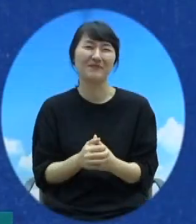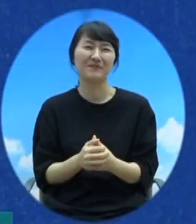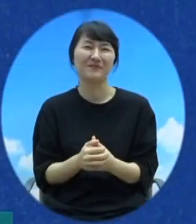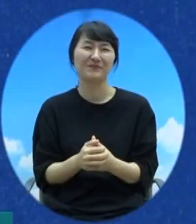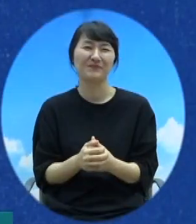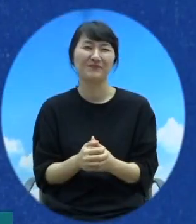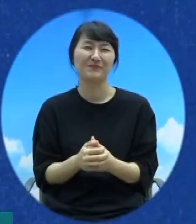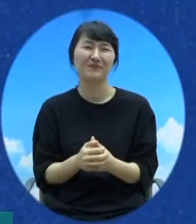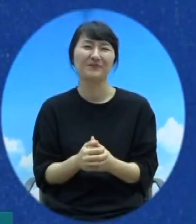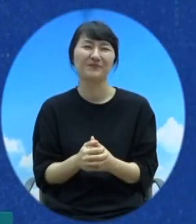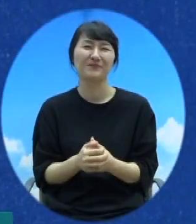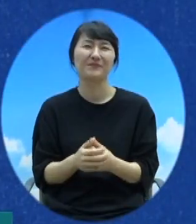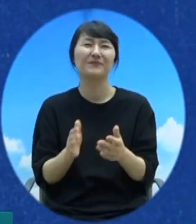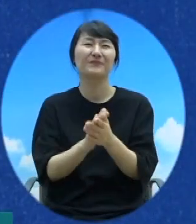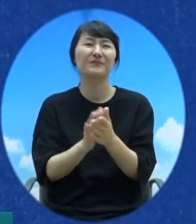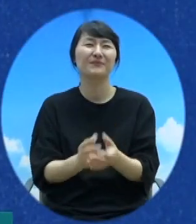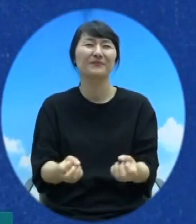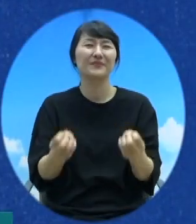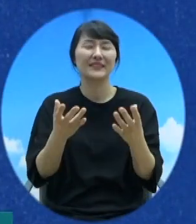아멘. 할렐루야.